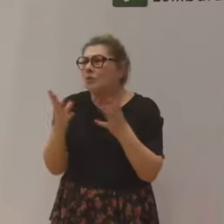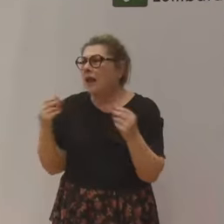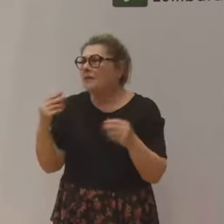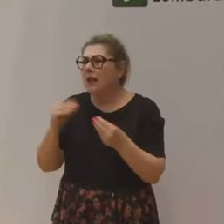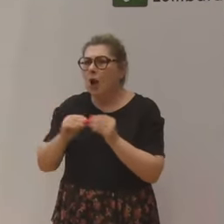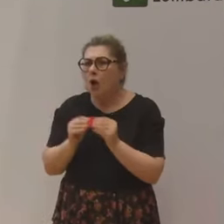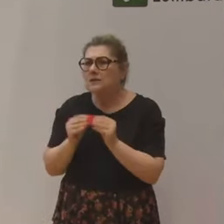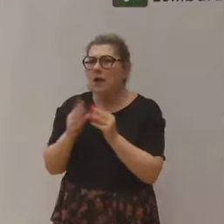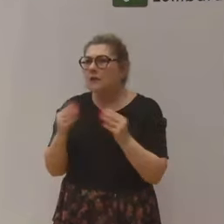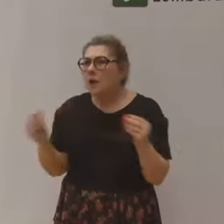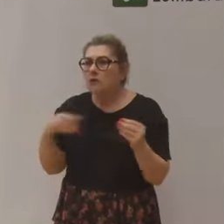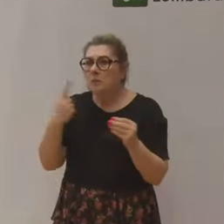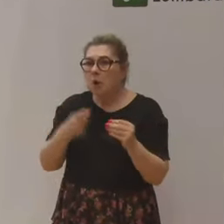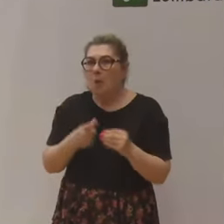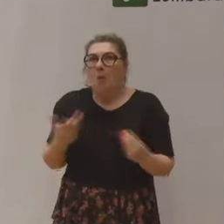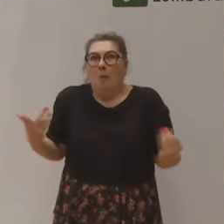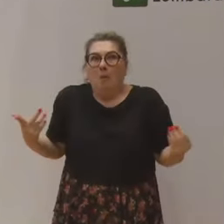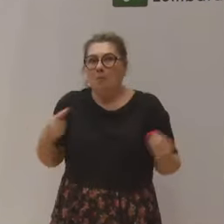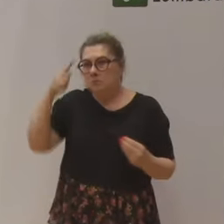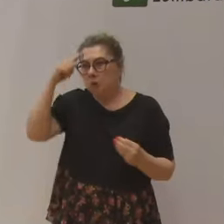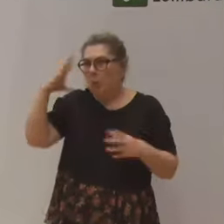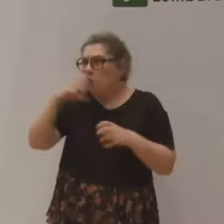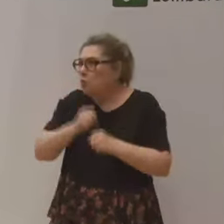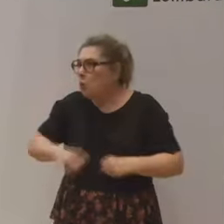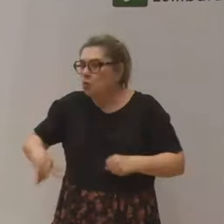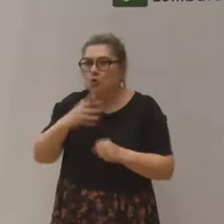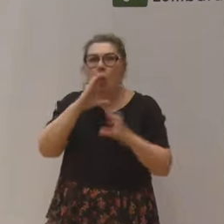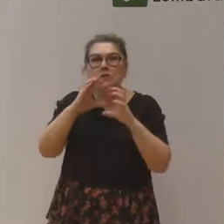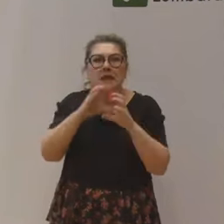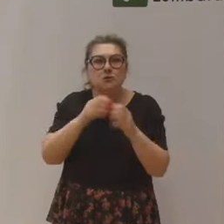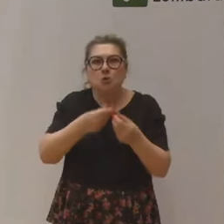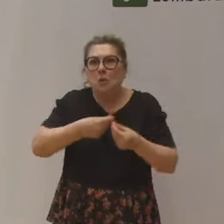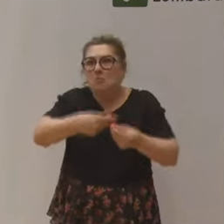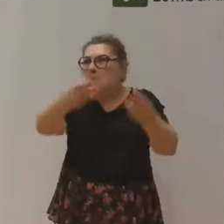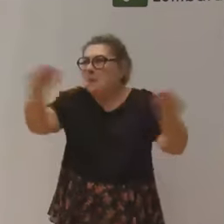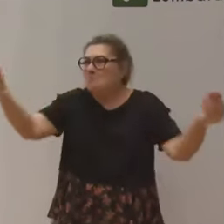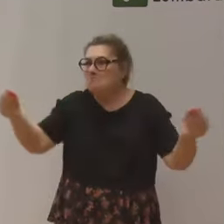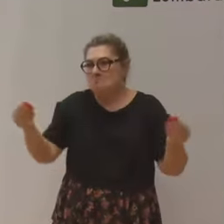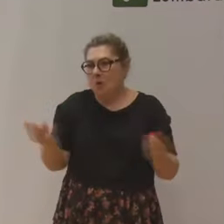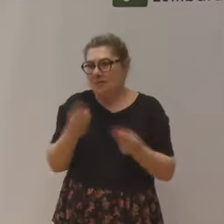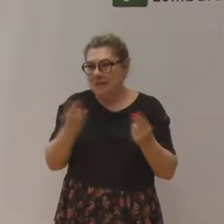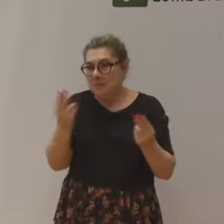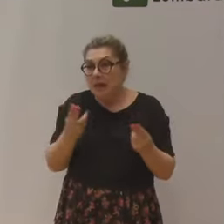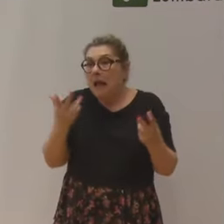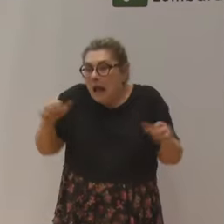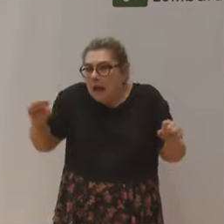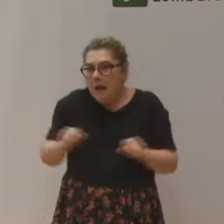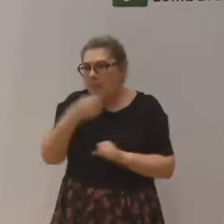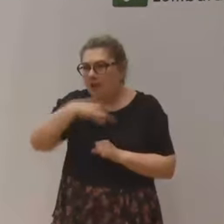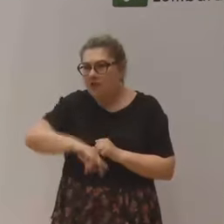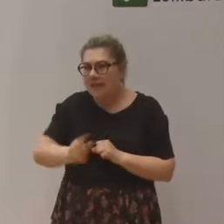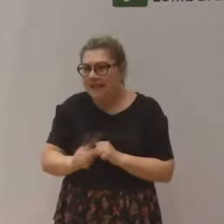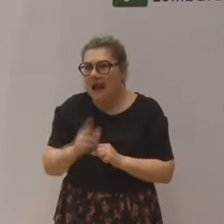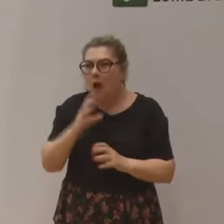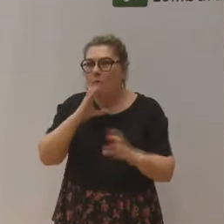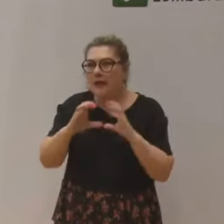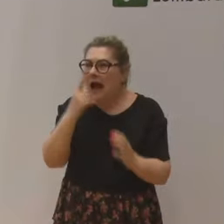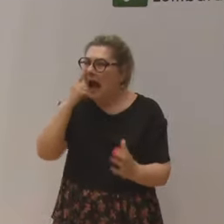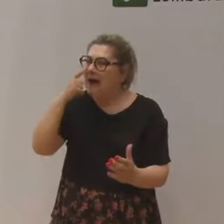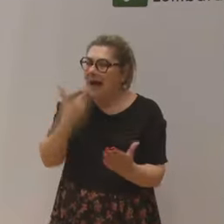siamo capaci di comunicarlo, ma più che di comunicarlo, non siamo forse capaci di comunicare nel dovuto